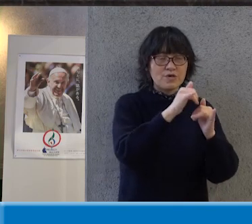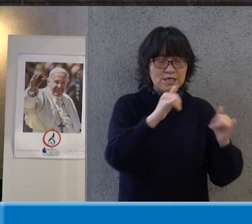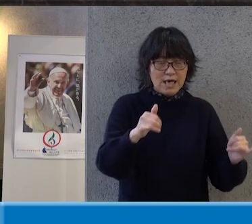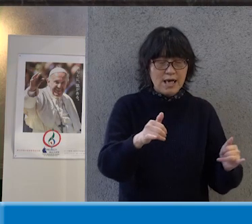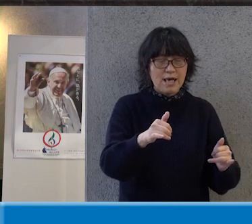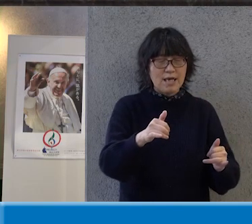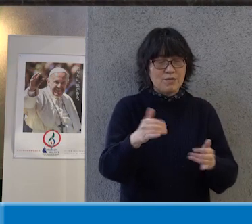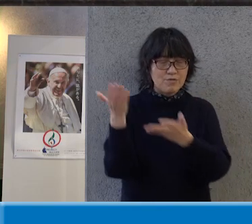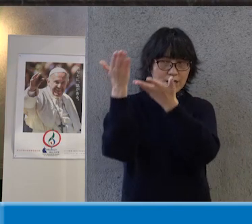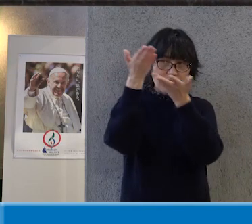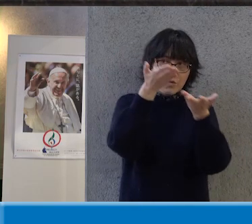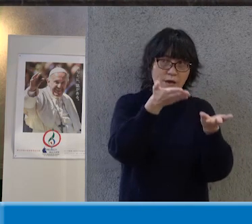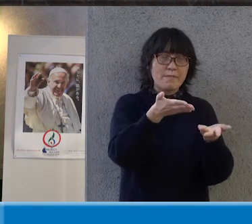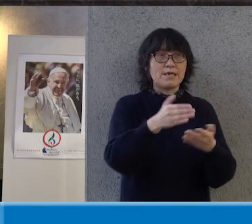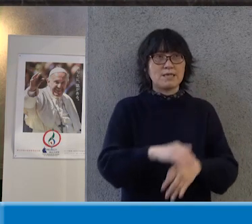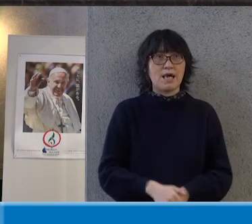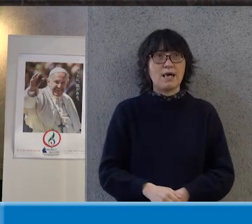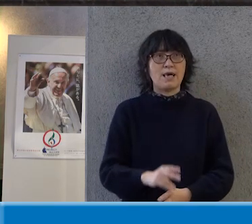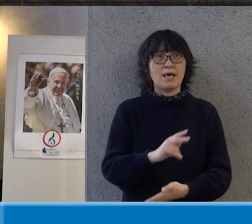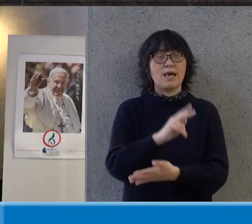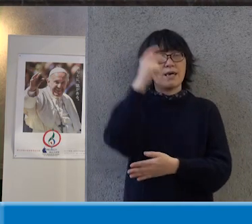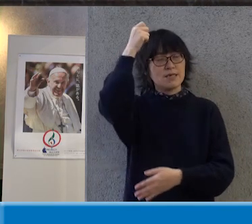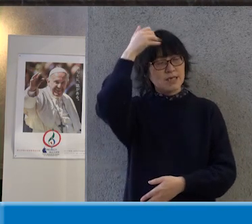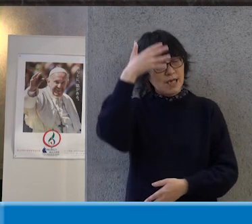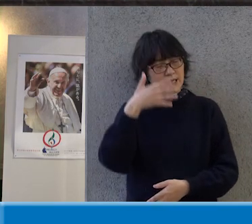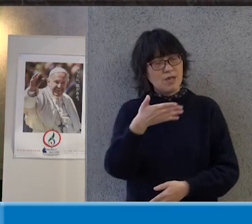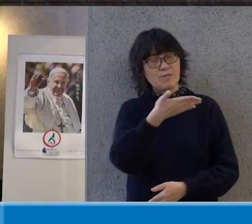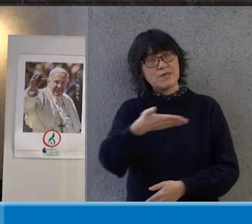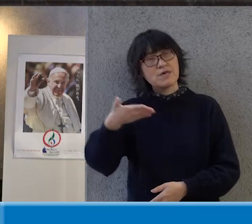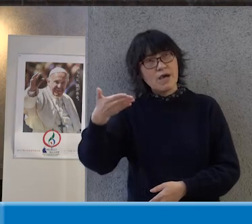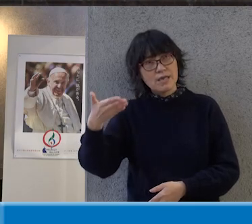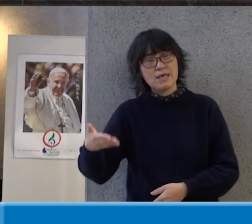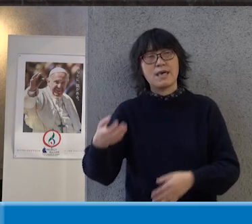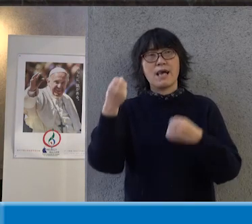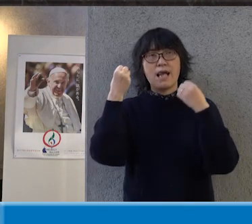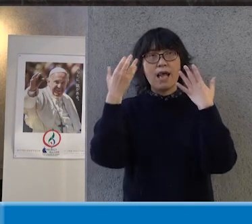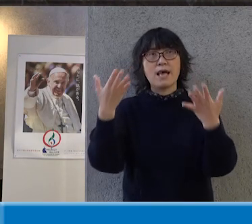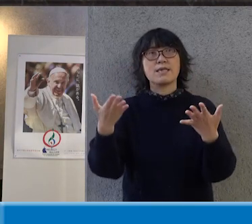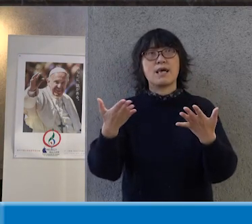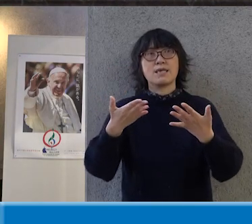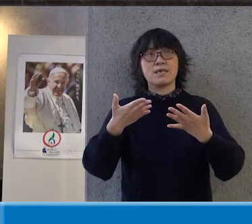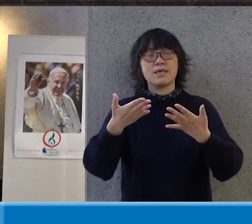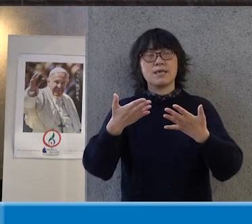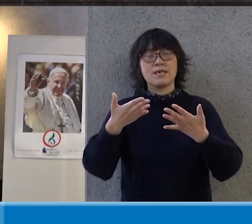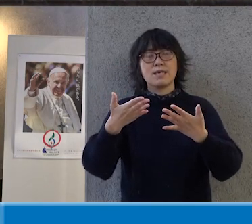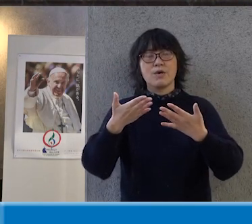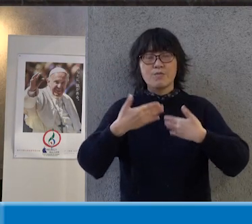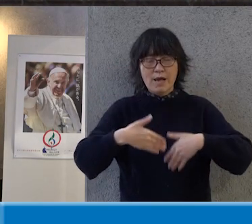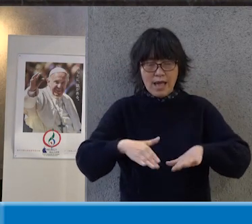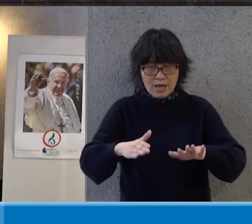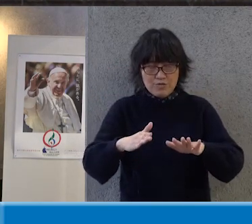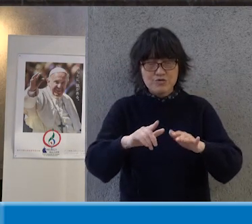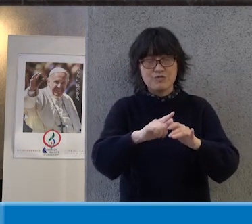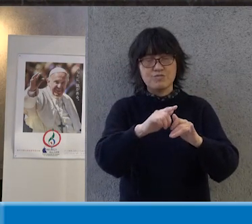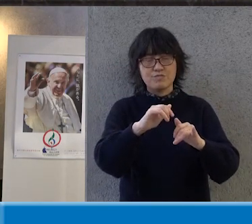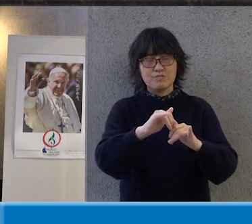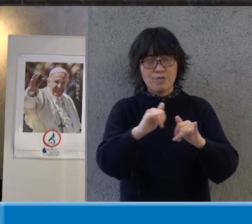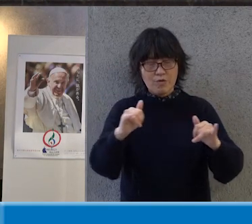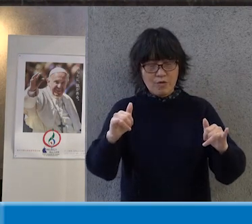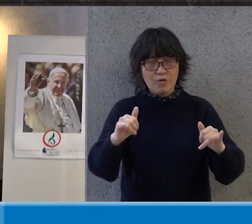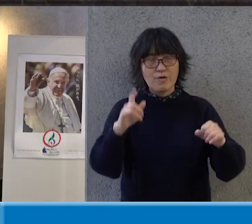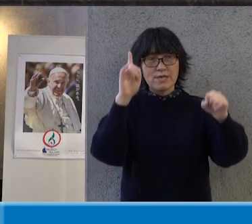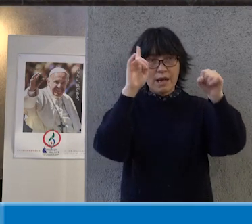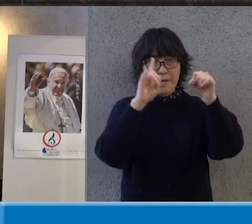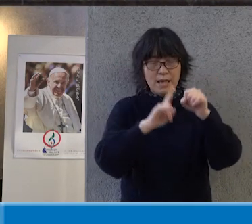。洗礼の水によって新たに生まれる者のためにこの香油